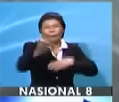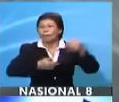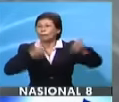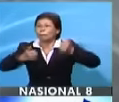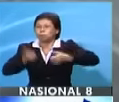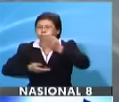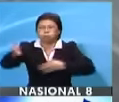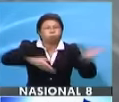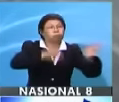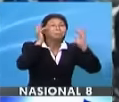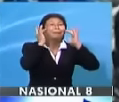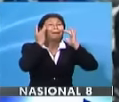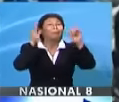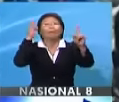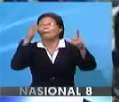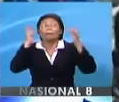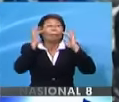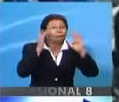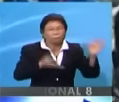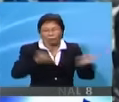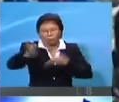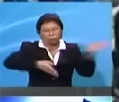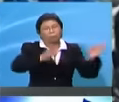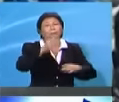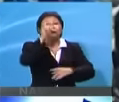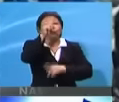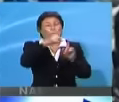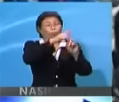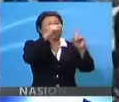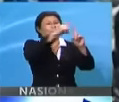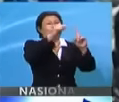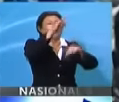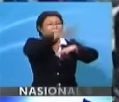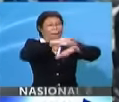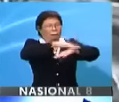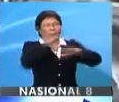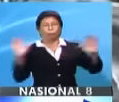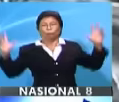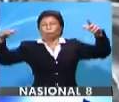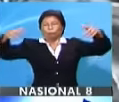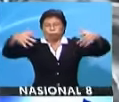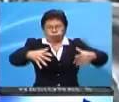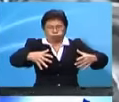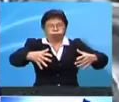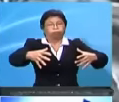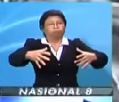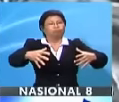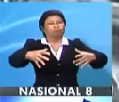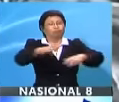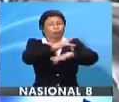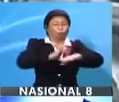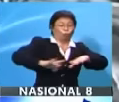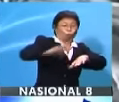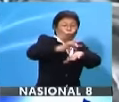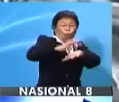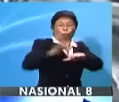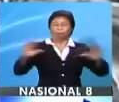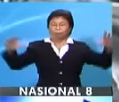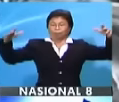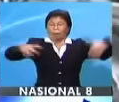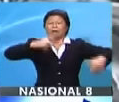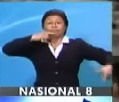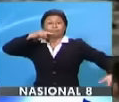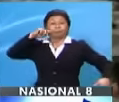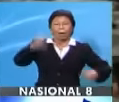nak pergi. So ada satu guide tu panggil berkumpul dekat kawasan lapang semua yang ada situ dan diarah